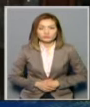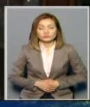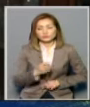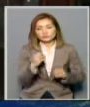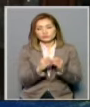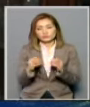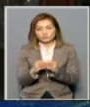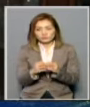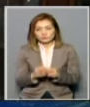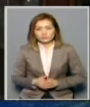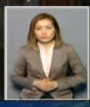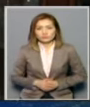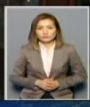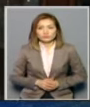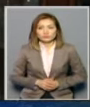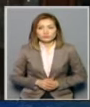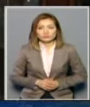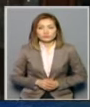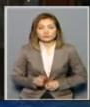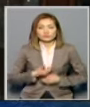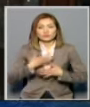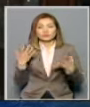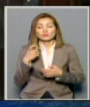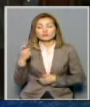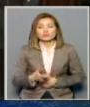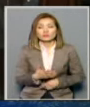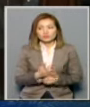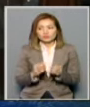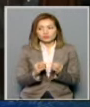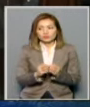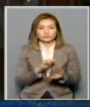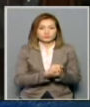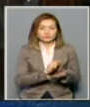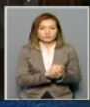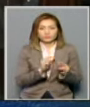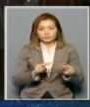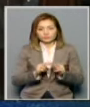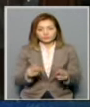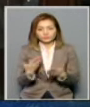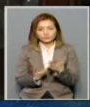үнемі жан-жағына шуағын шашып жүретін, үнемі айналасына